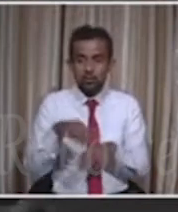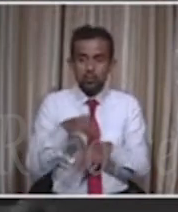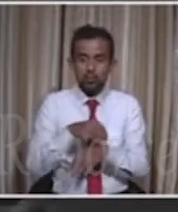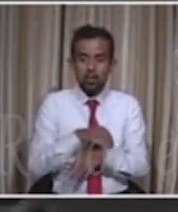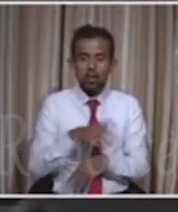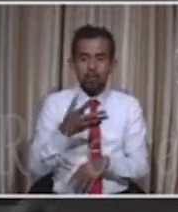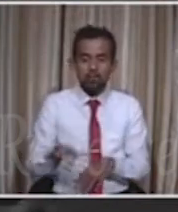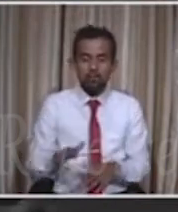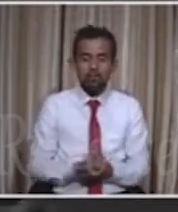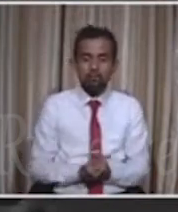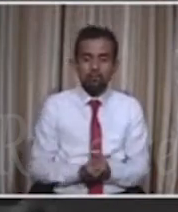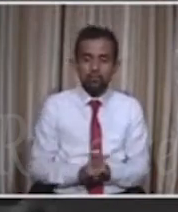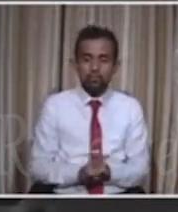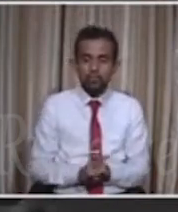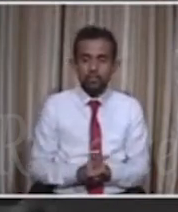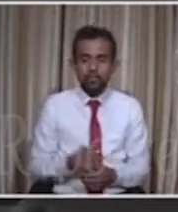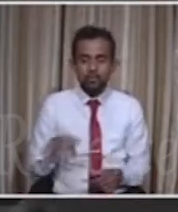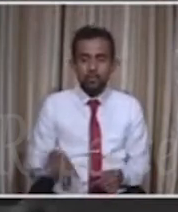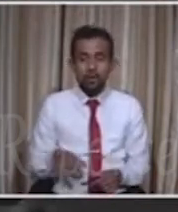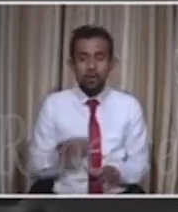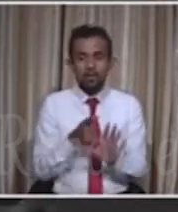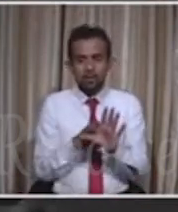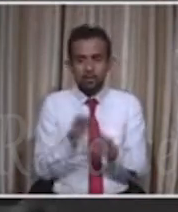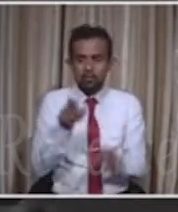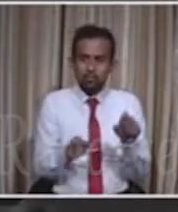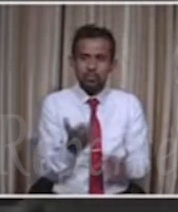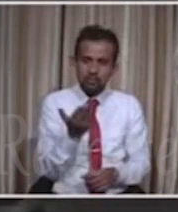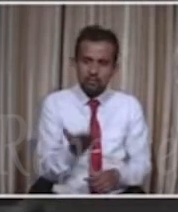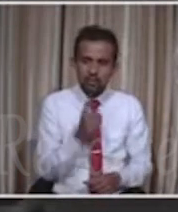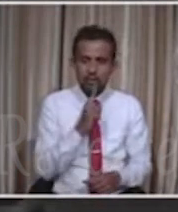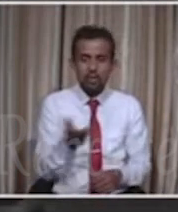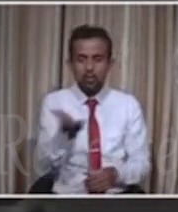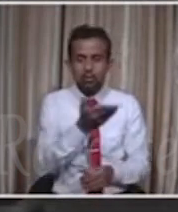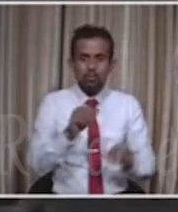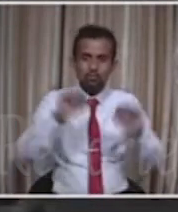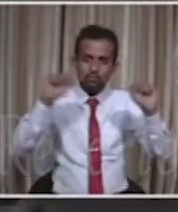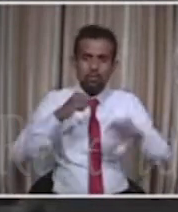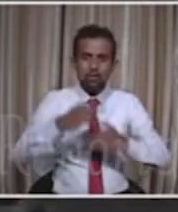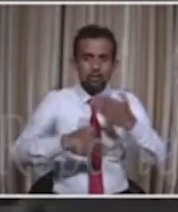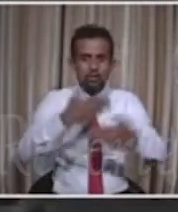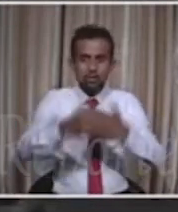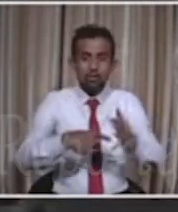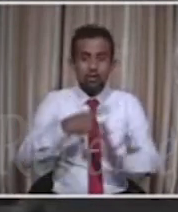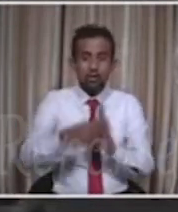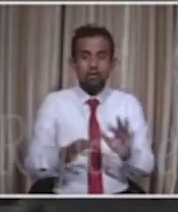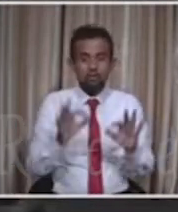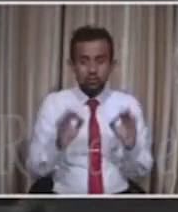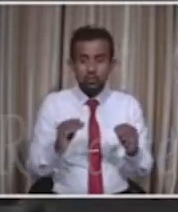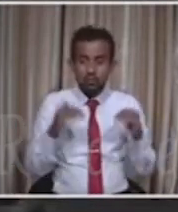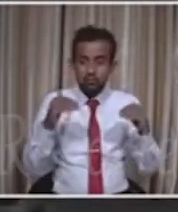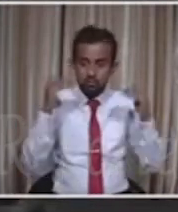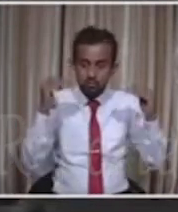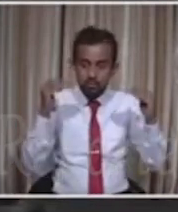ඉන්නවා. හැබැයි මම මේ තරුණයන්ගෙන් උත් ඉල්ලා සිටිනවා ඔබගේ අරගලයේ ගෙනියන්න මේ රට යහපත් තැනකට